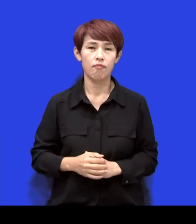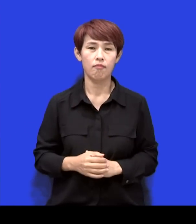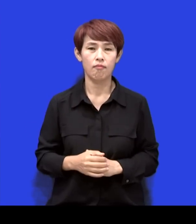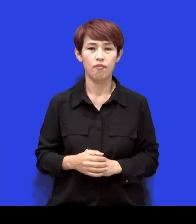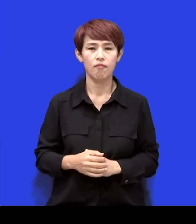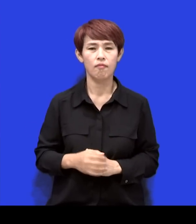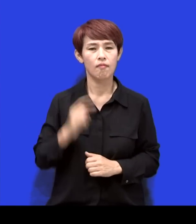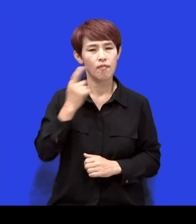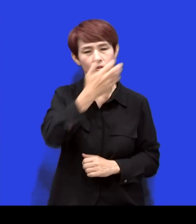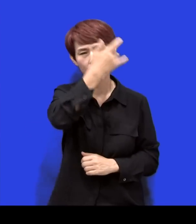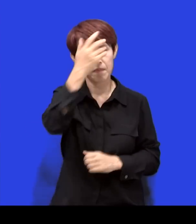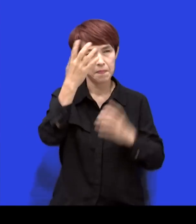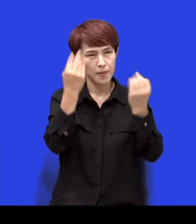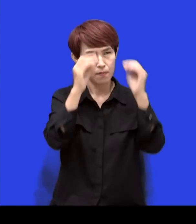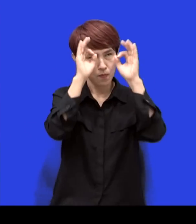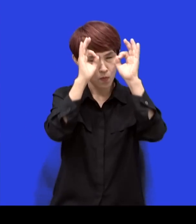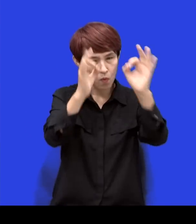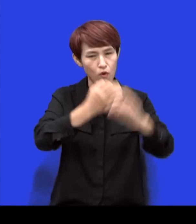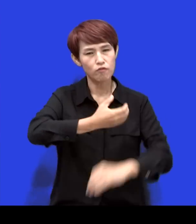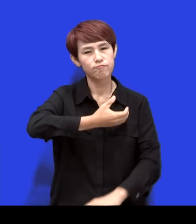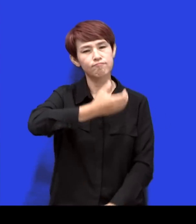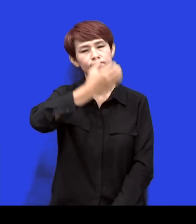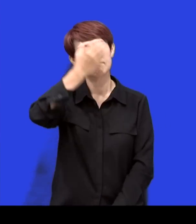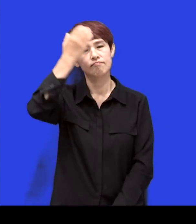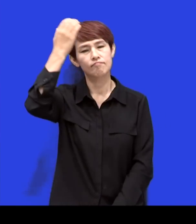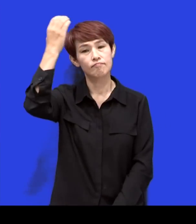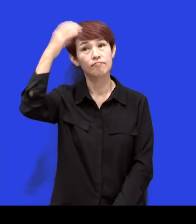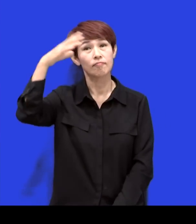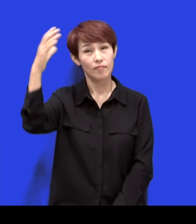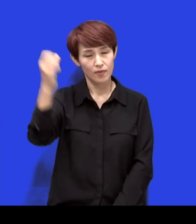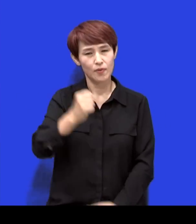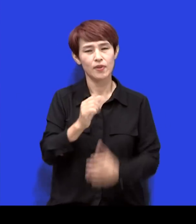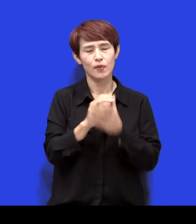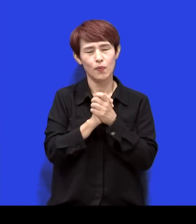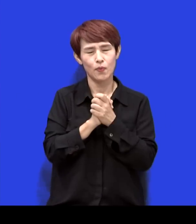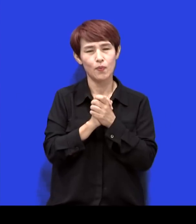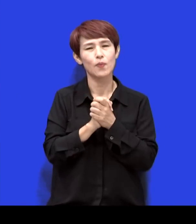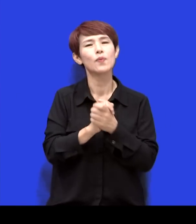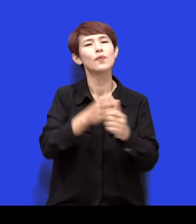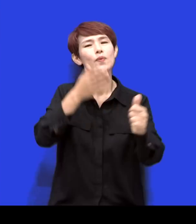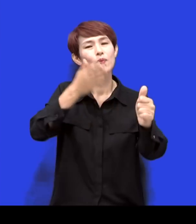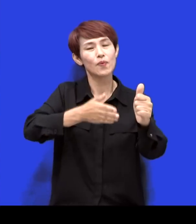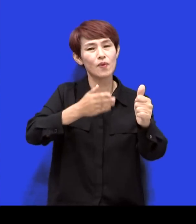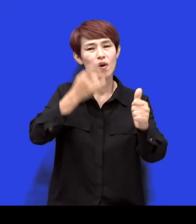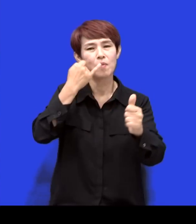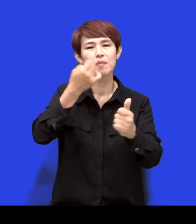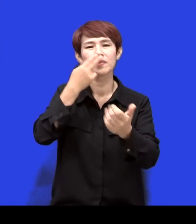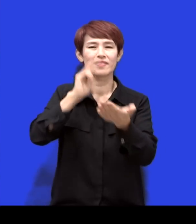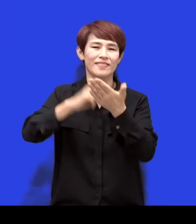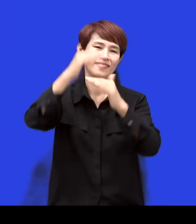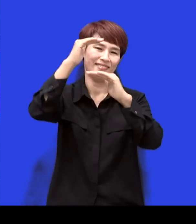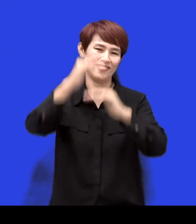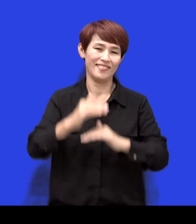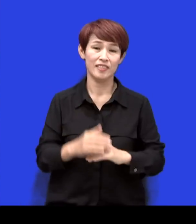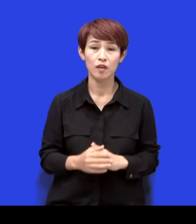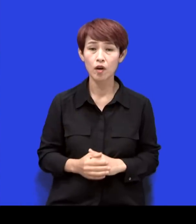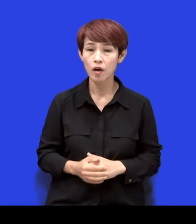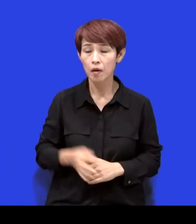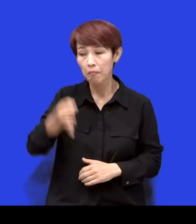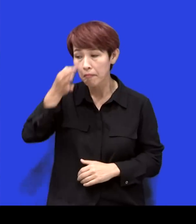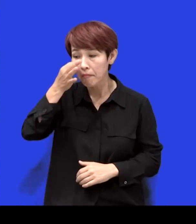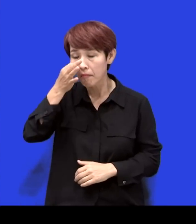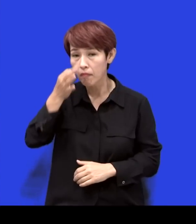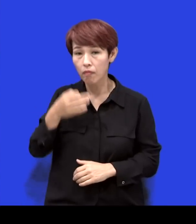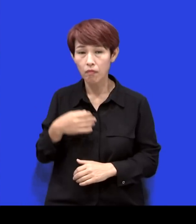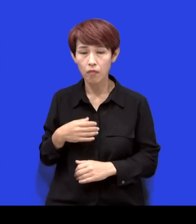더 많은 아름다움을 보고 더 큰 꿈을 갖고 기도하길 기도하마. 이 성경 좀 줘보세요. 와. 네,